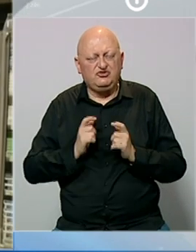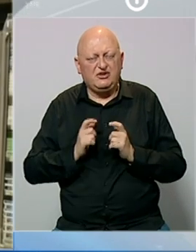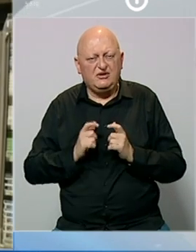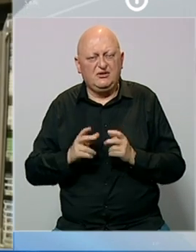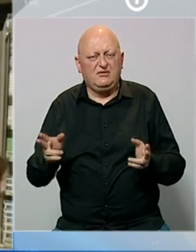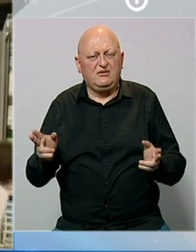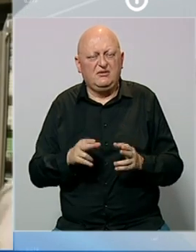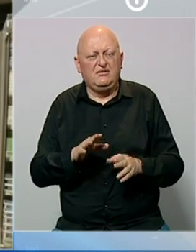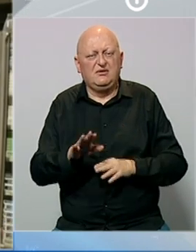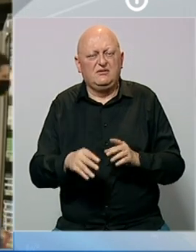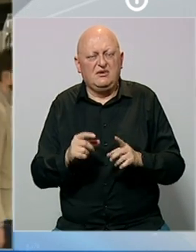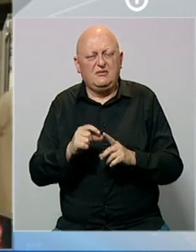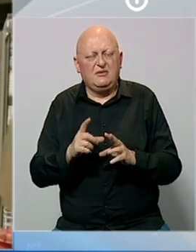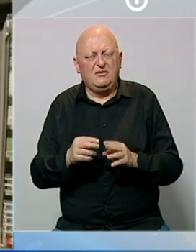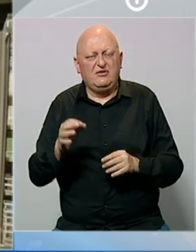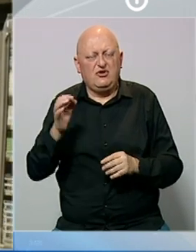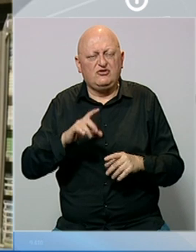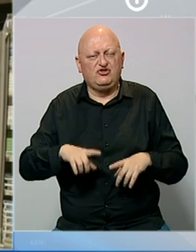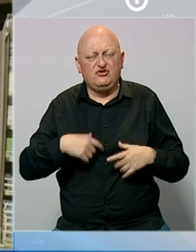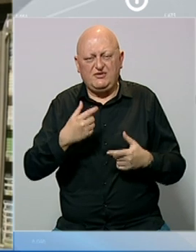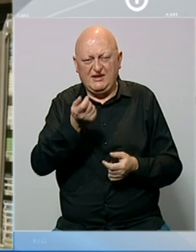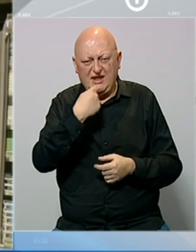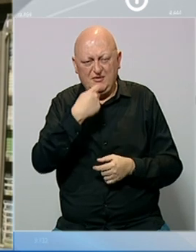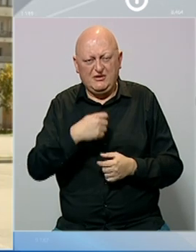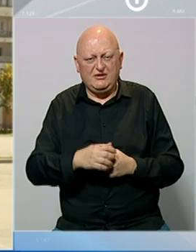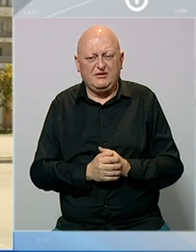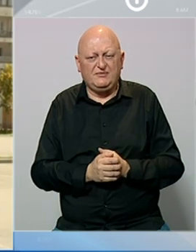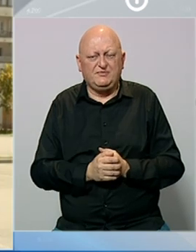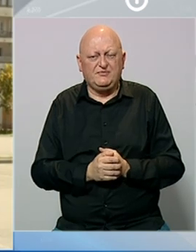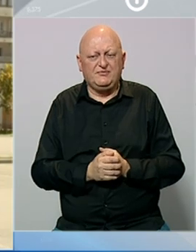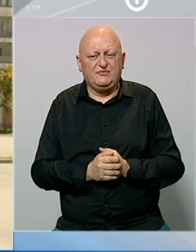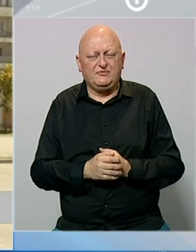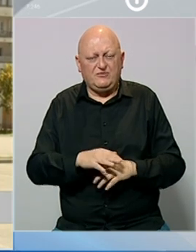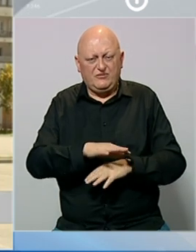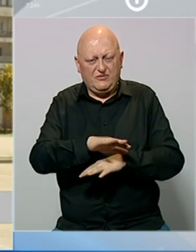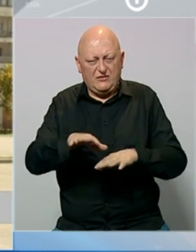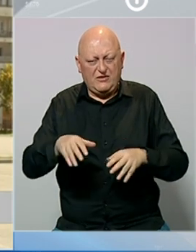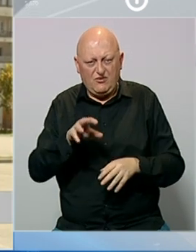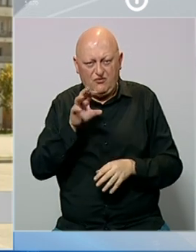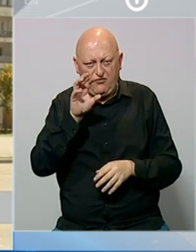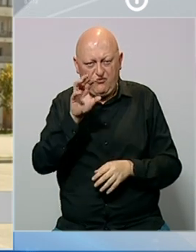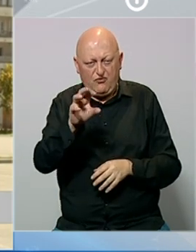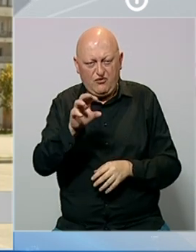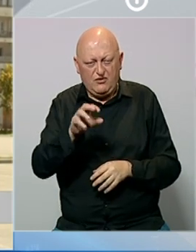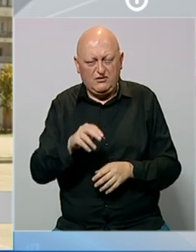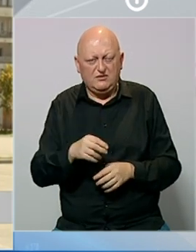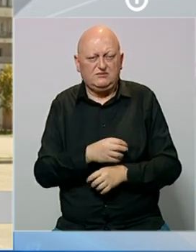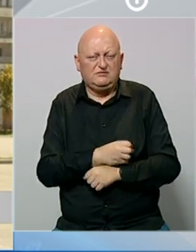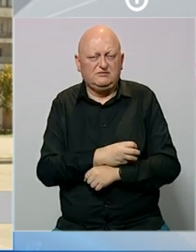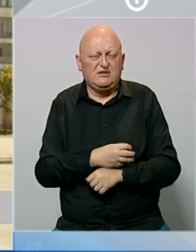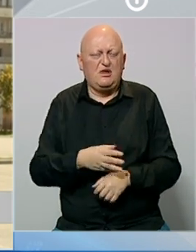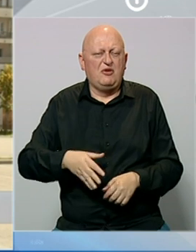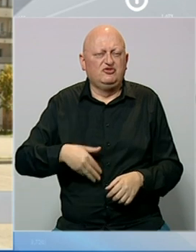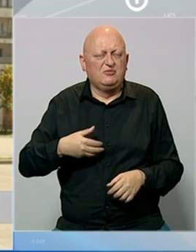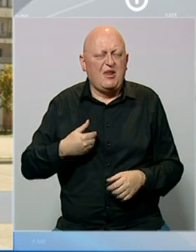i smanjenje stope PDV-a na osnovne životne namirnice. Svima su u fokusu siromašni,